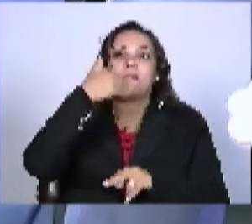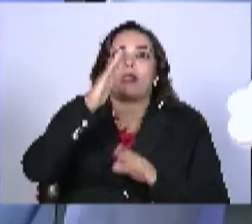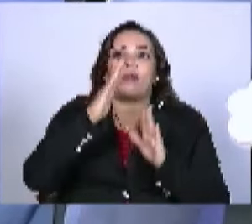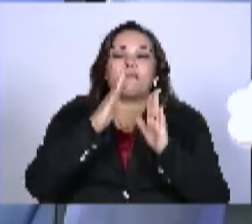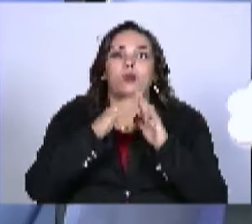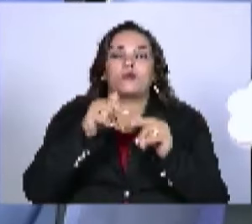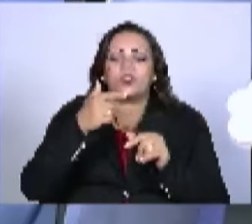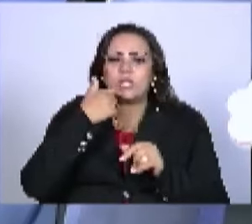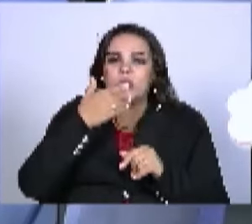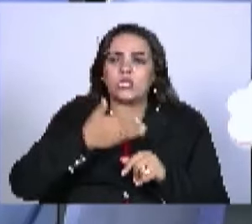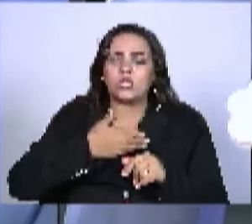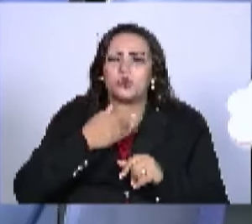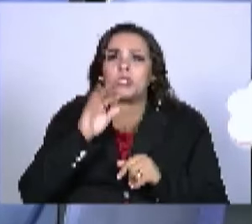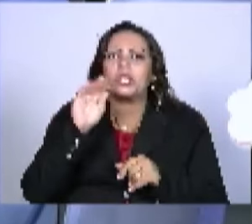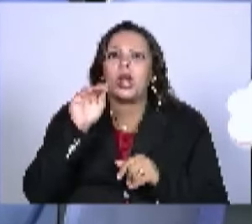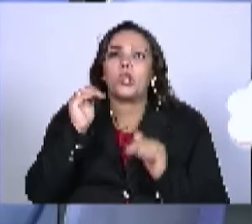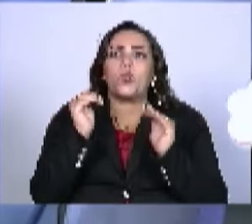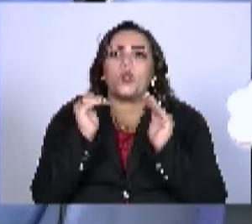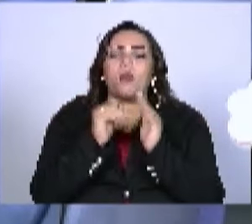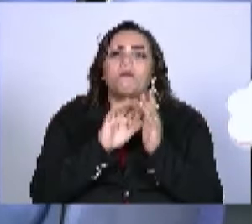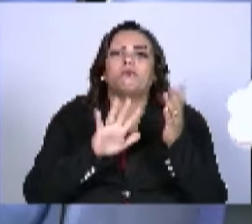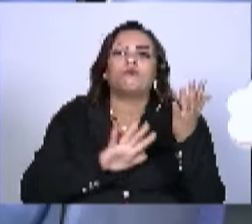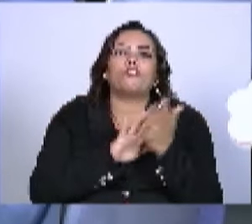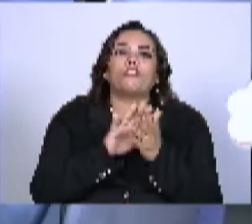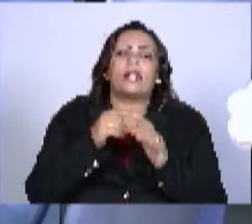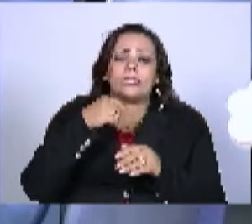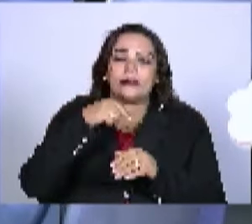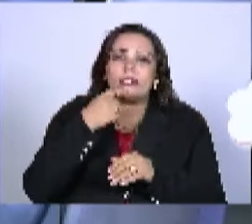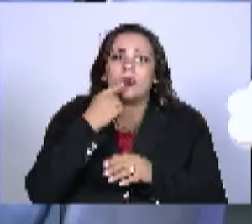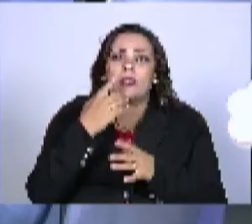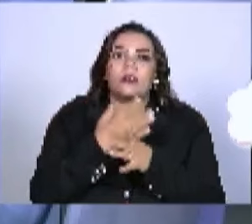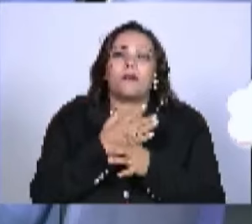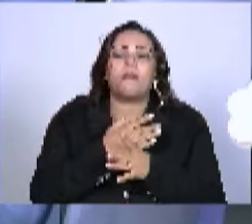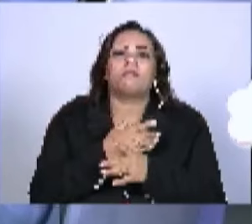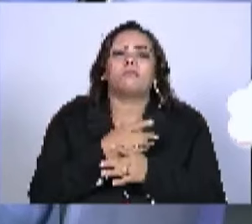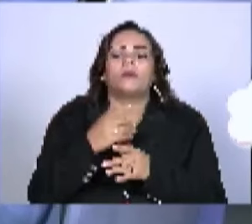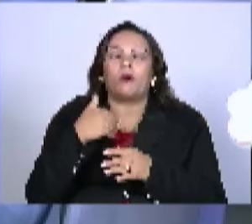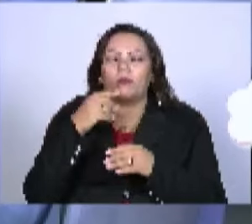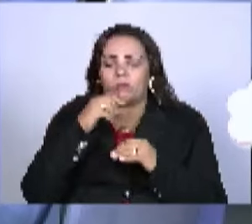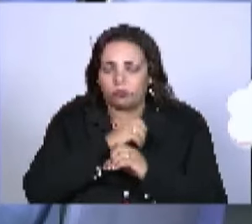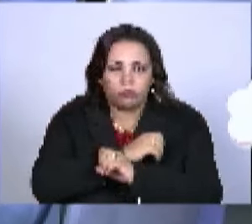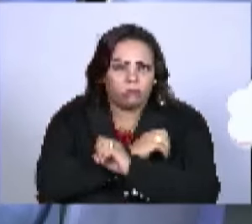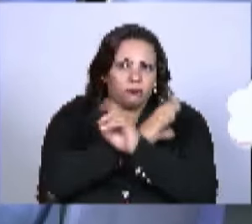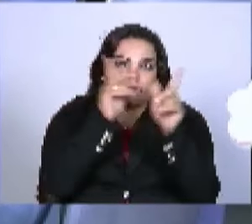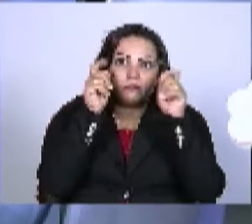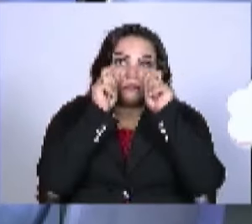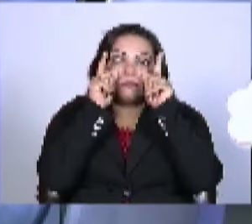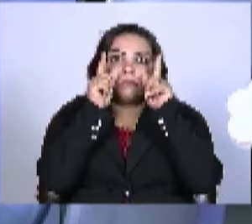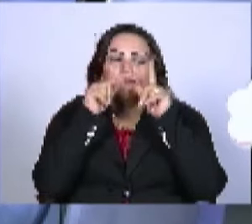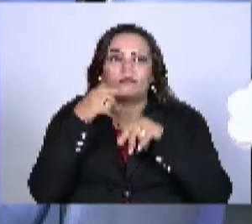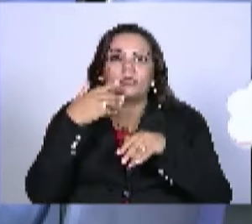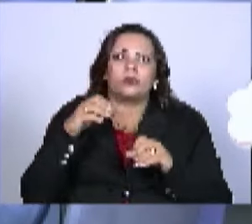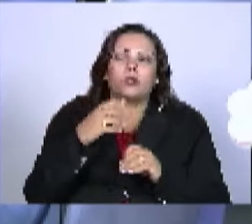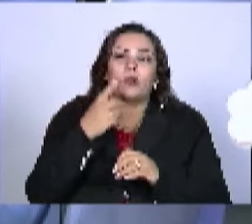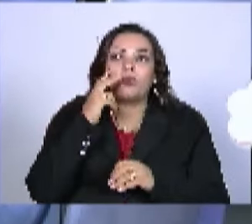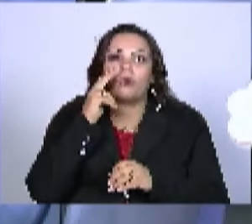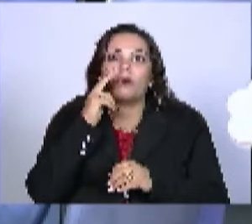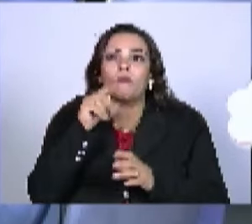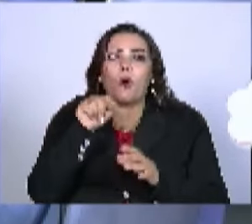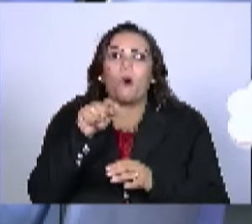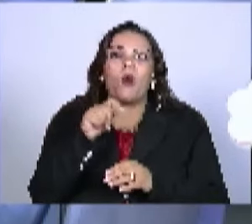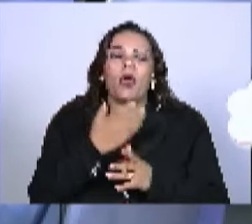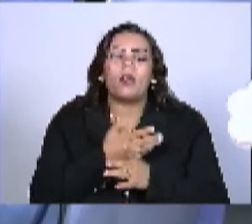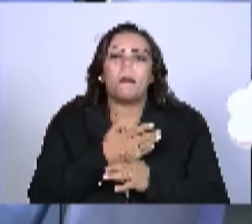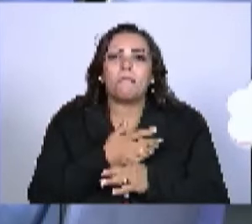وهو 30 يوم حصل خلافات كتير خلال السنه دي بسبب سهره للفجر ا واكتشفت انه مدمن